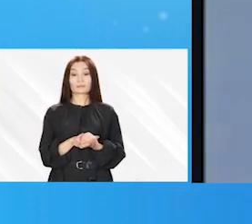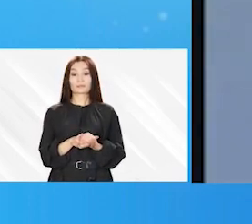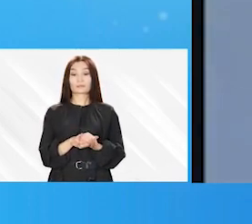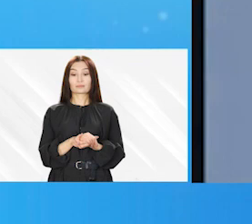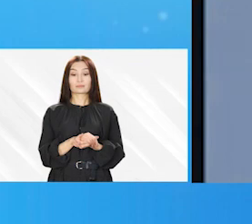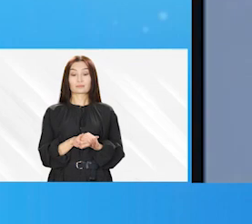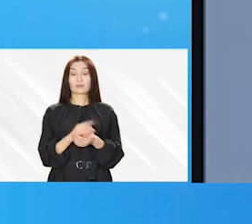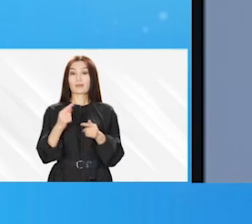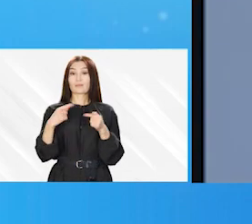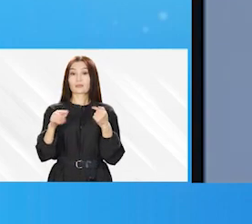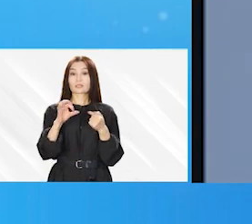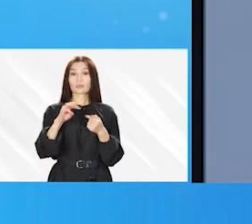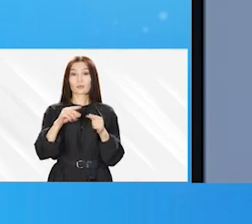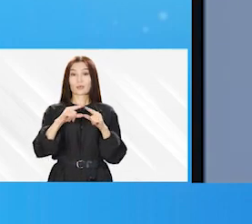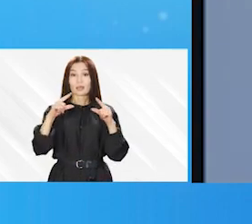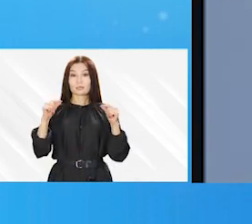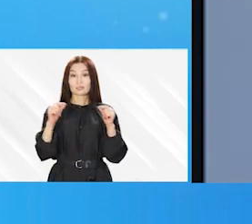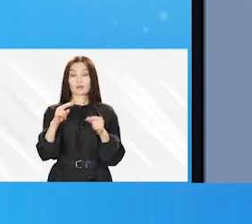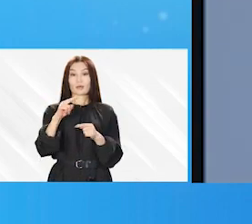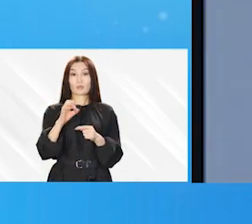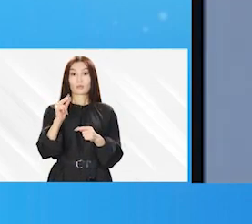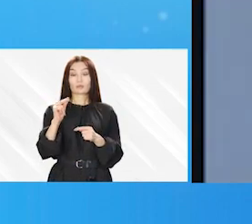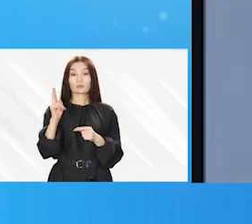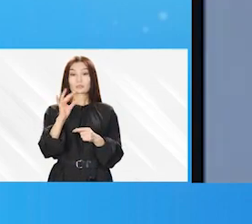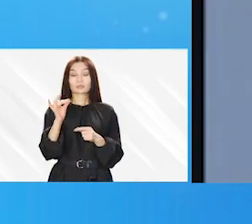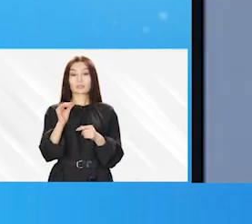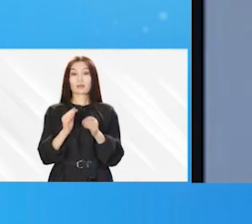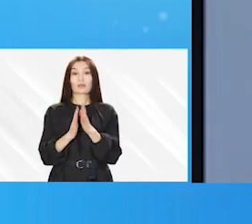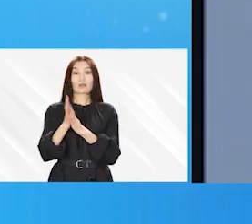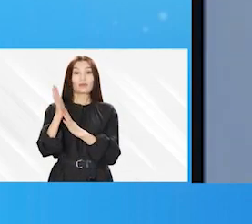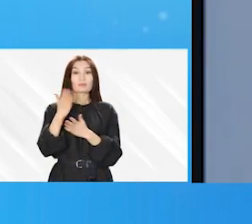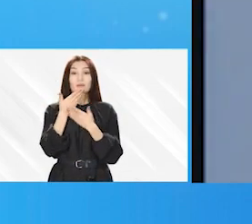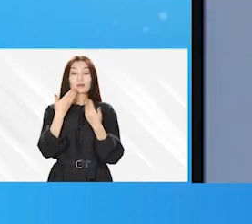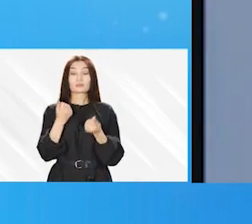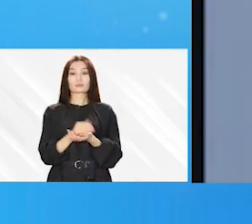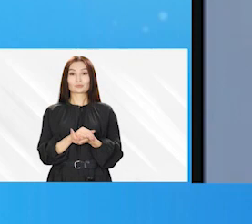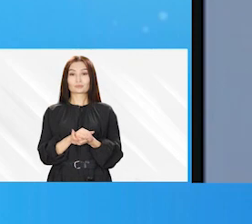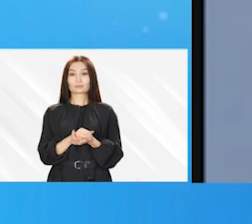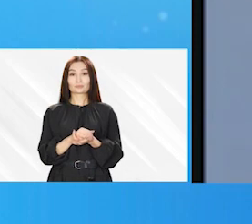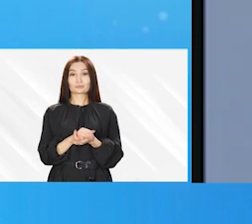в отли от листьев почечные чешуи не растут а